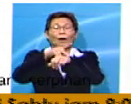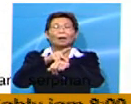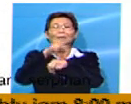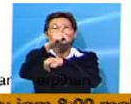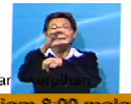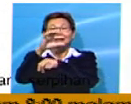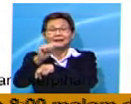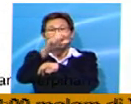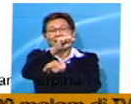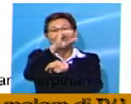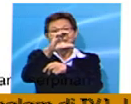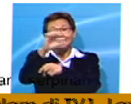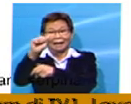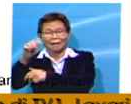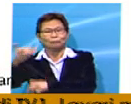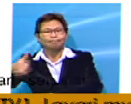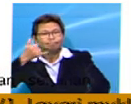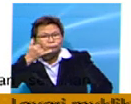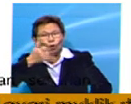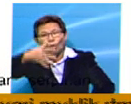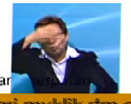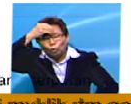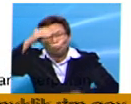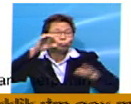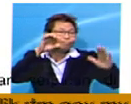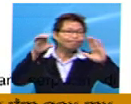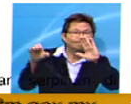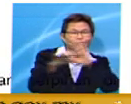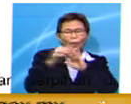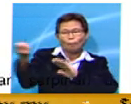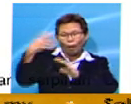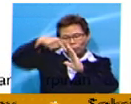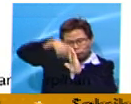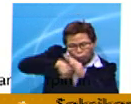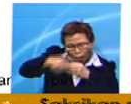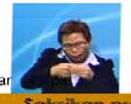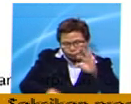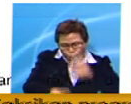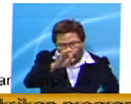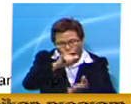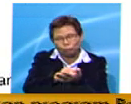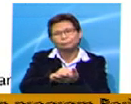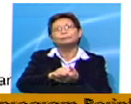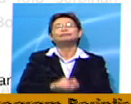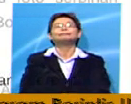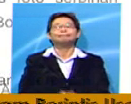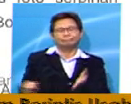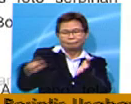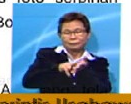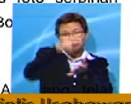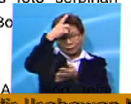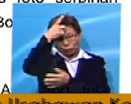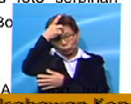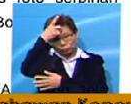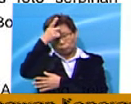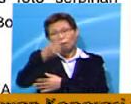authority scaa untuk mendapatkan foto serpihan dan maklumat lanjut tentang penemuan itu dalam kenyataan Datuk Seri azaruddin